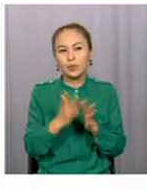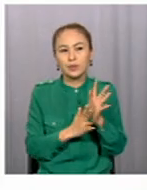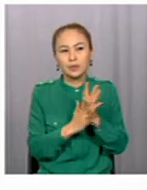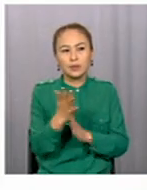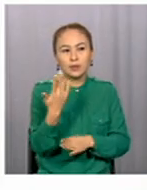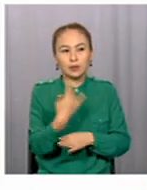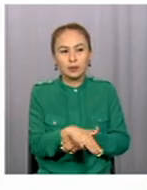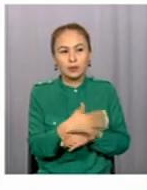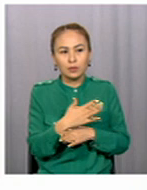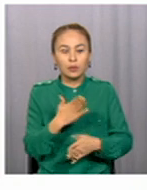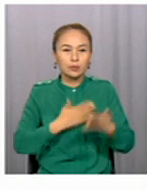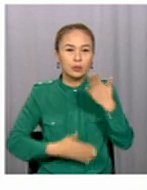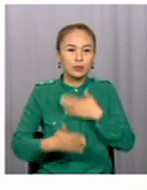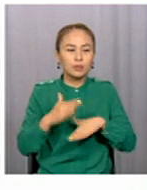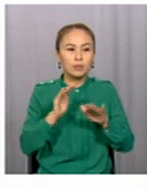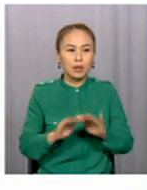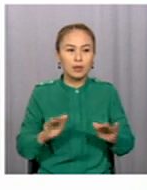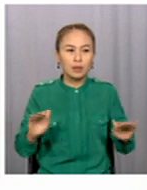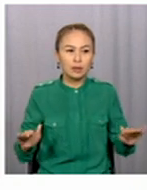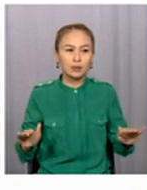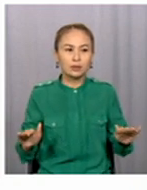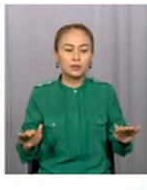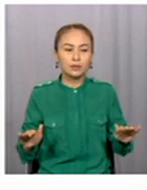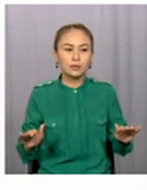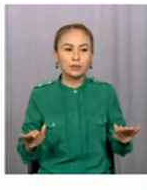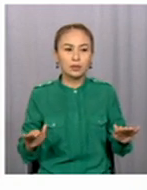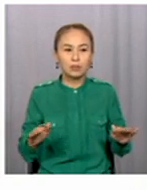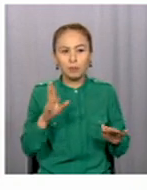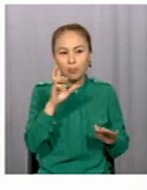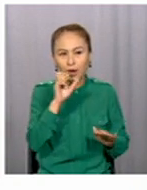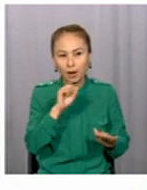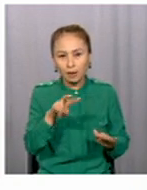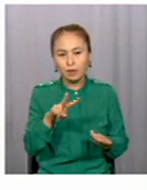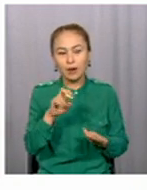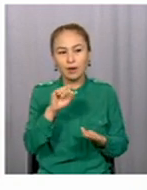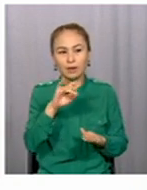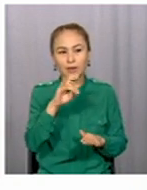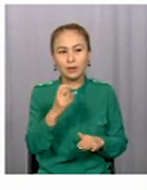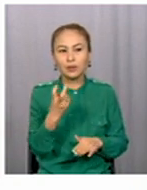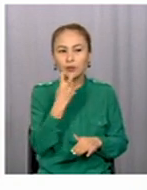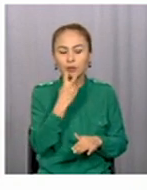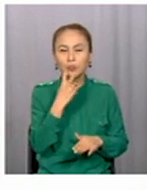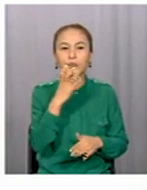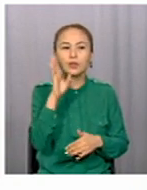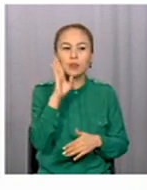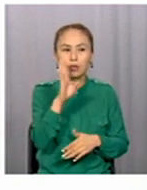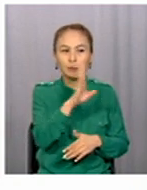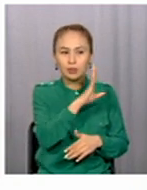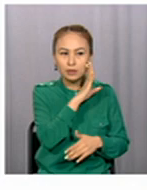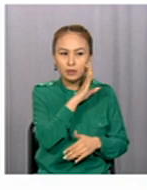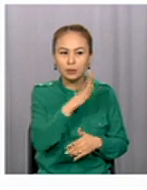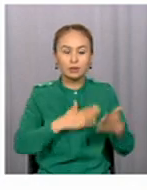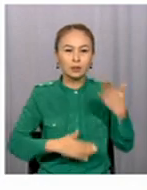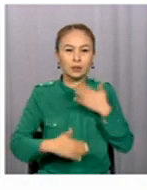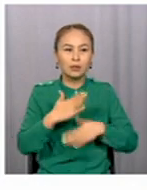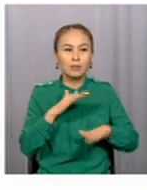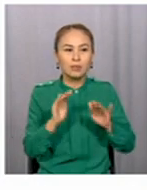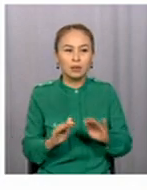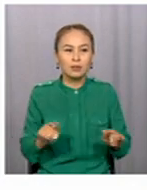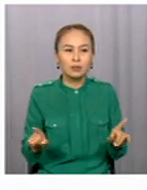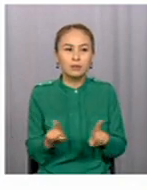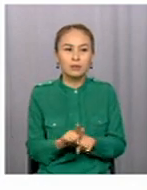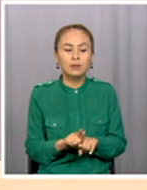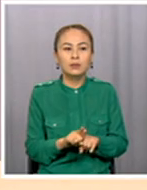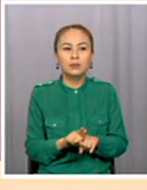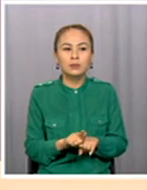далада, қуанады балара. Күлімдейді анада, шаттанады